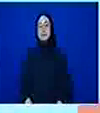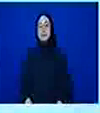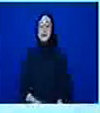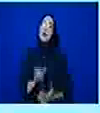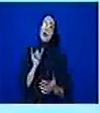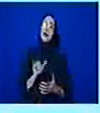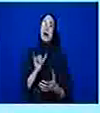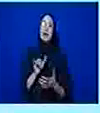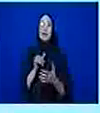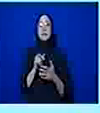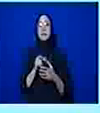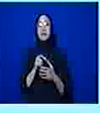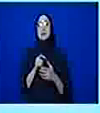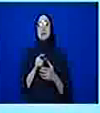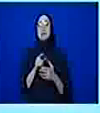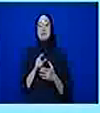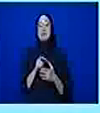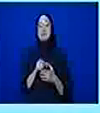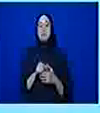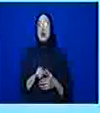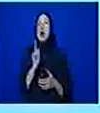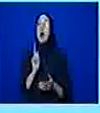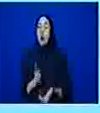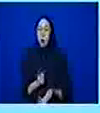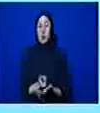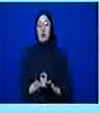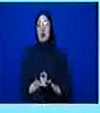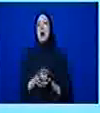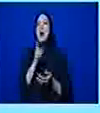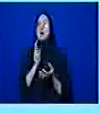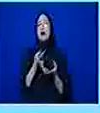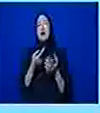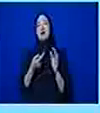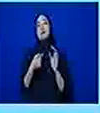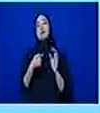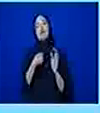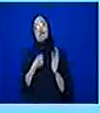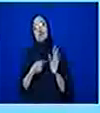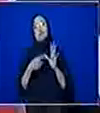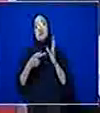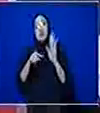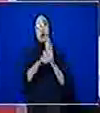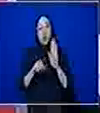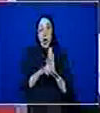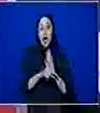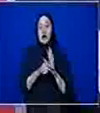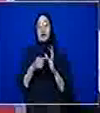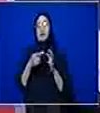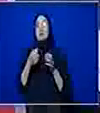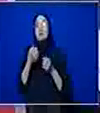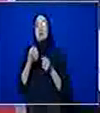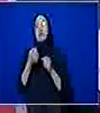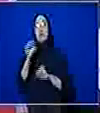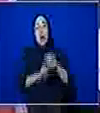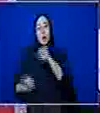Ya, kalau memang ada hal-hal yang kurang, hal-hal yang masih belum kita lakukan,